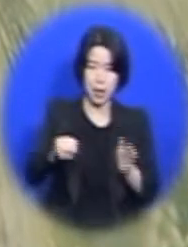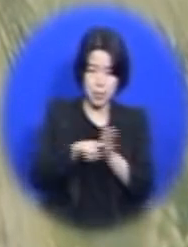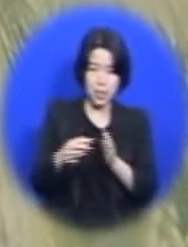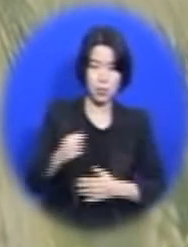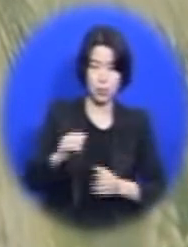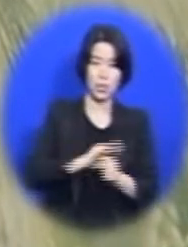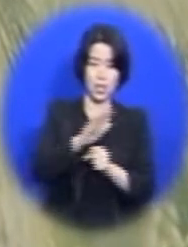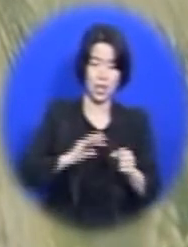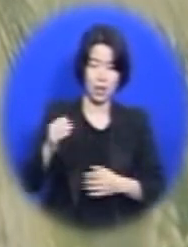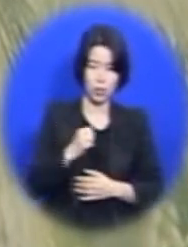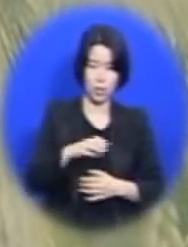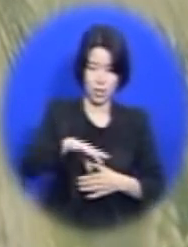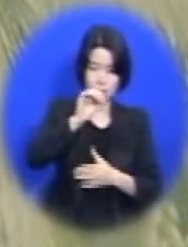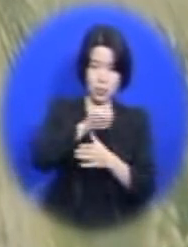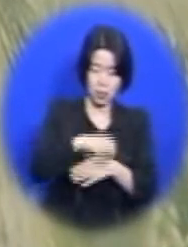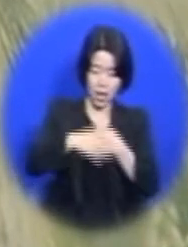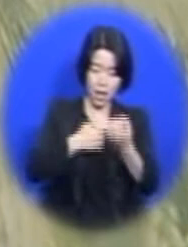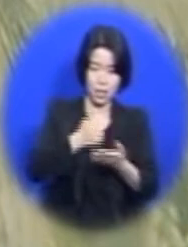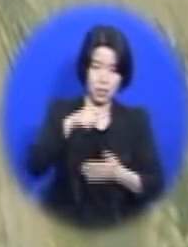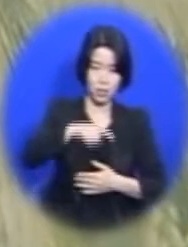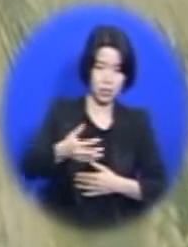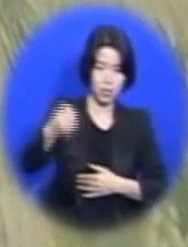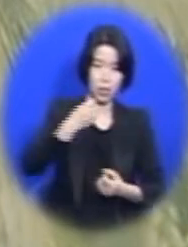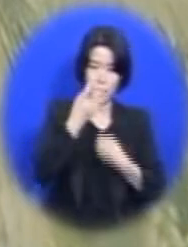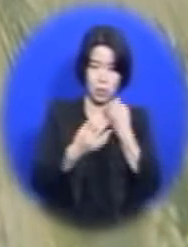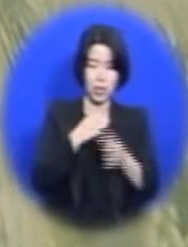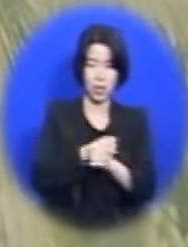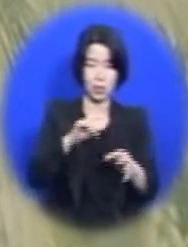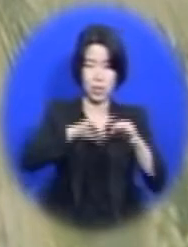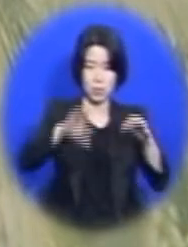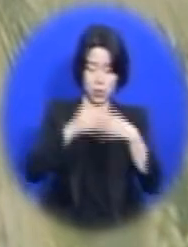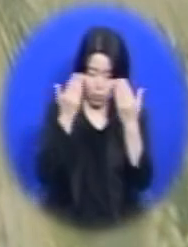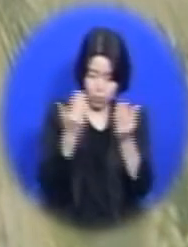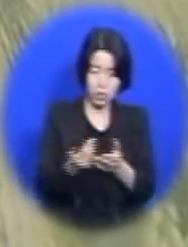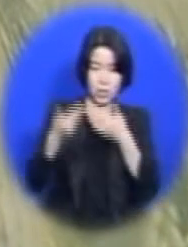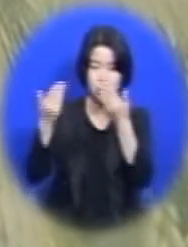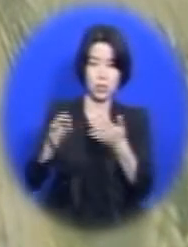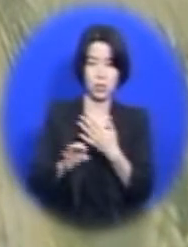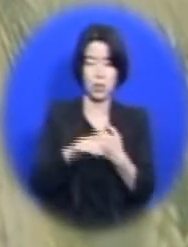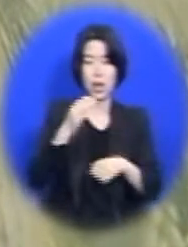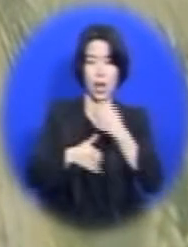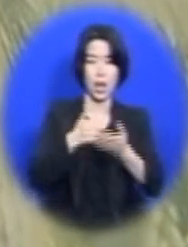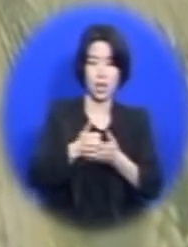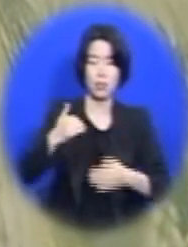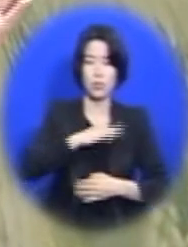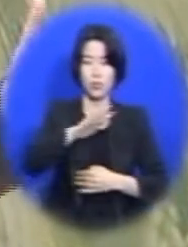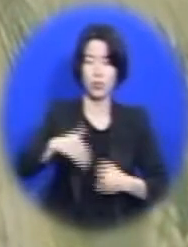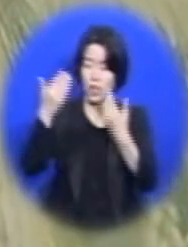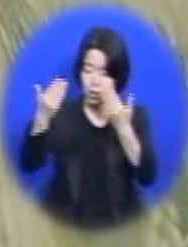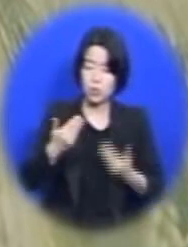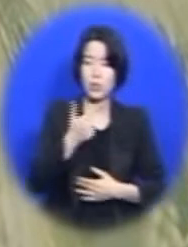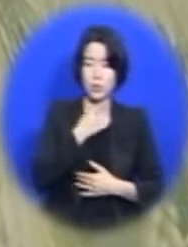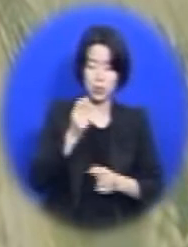사랑으로 첫 열매는 하나님의 것이라고 고백하고 십일조를 온전히 드리면 하나님은 우리에게 주시고 싶은 게